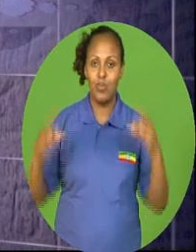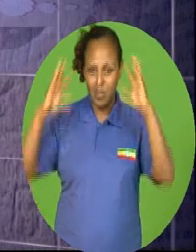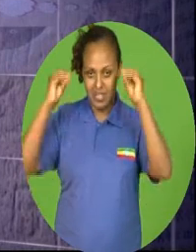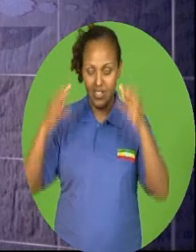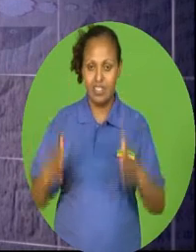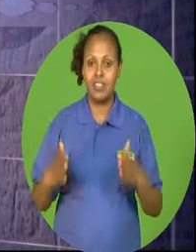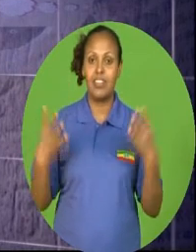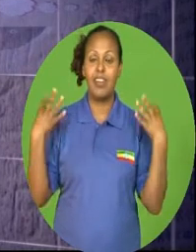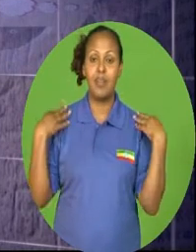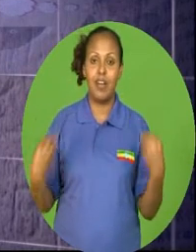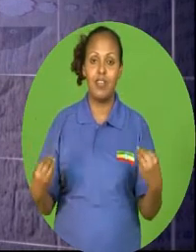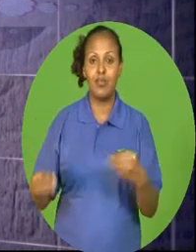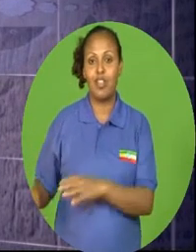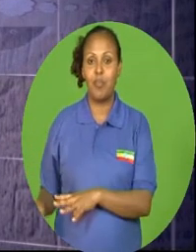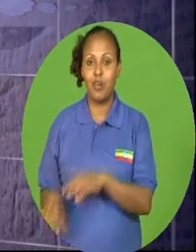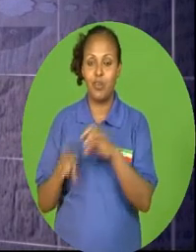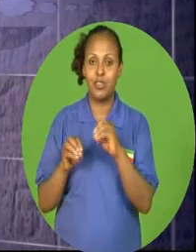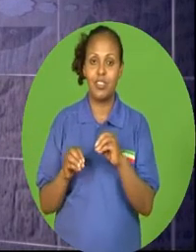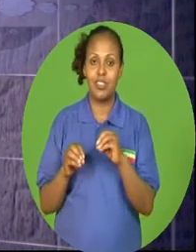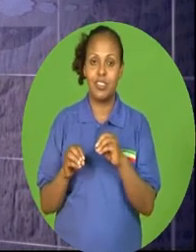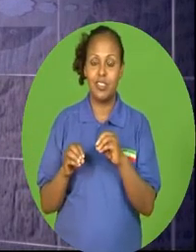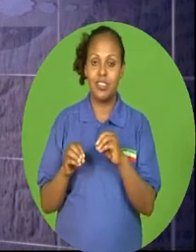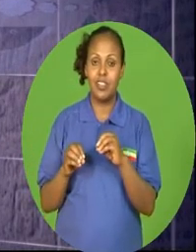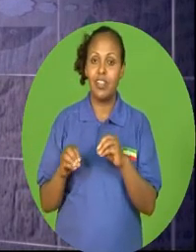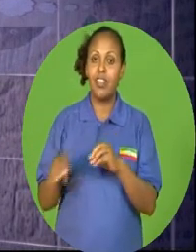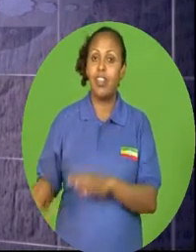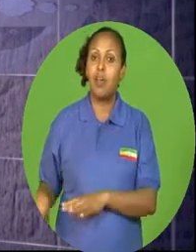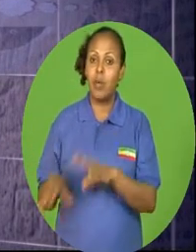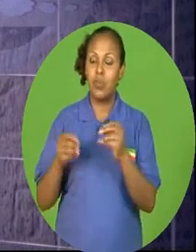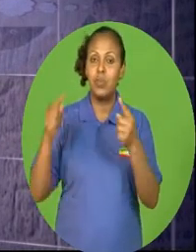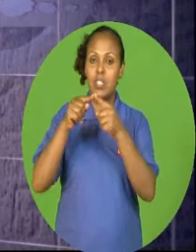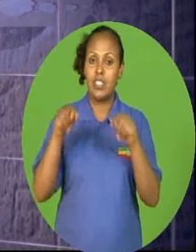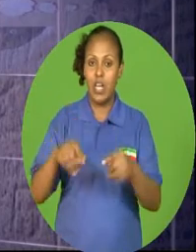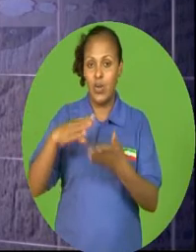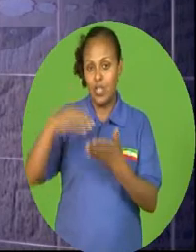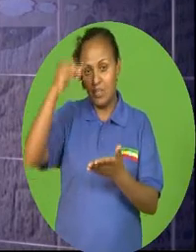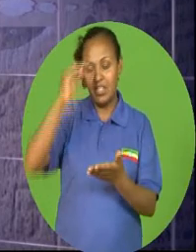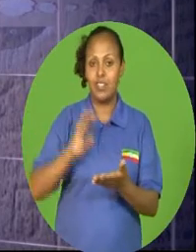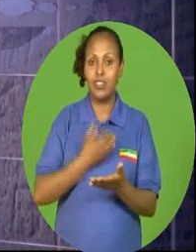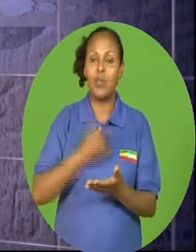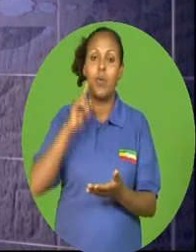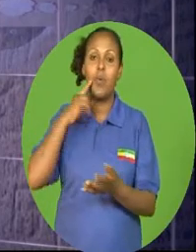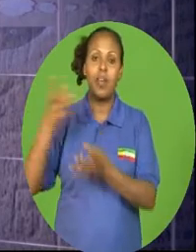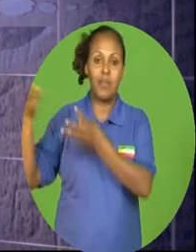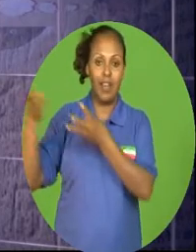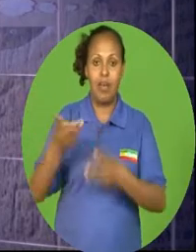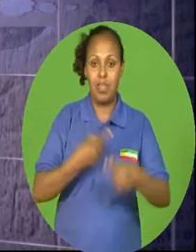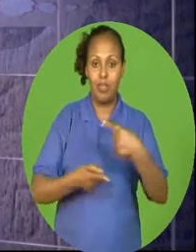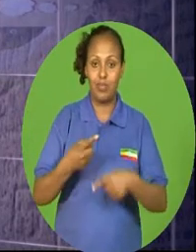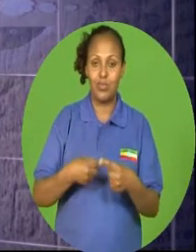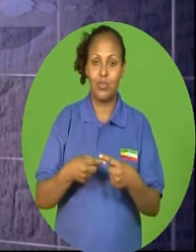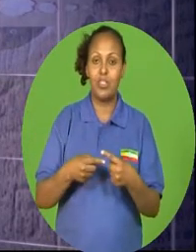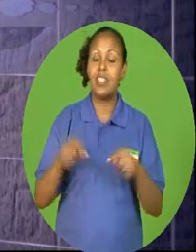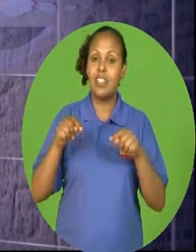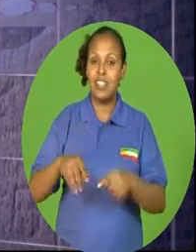እንደምን አሉ መምህር እንደምን አላችሁ ተማሪዎች ተማሪዎች ወደ ዛሬው ትምህርታችን እንኳን በደህና